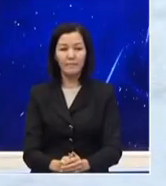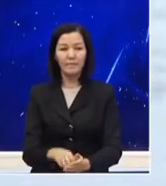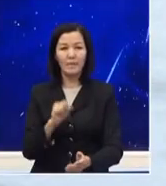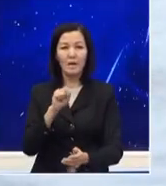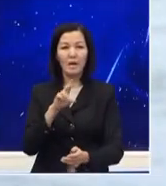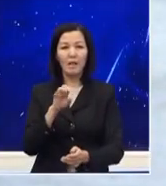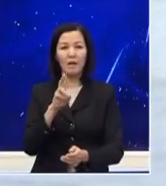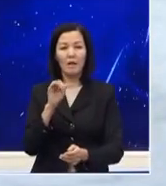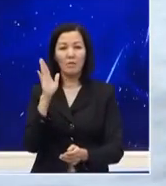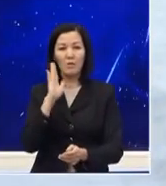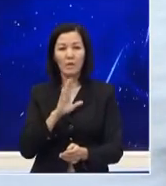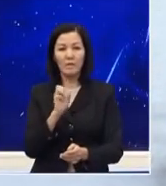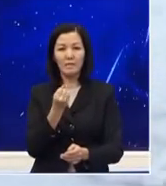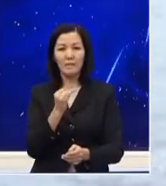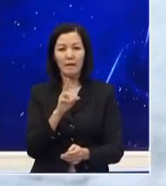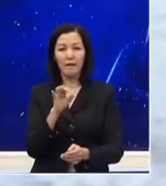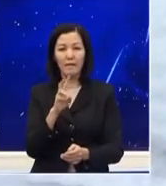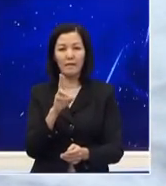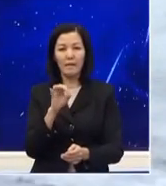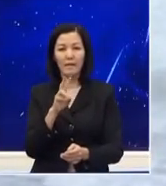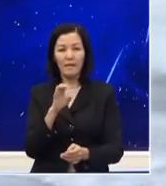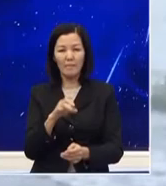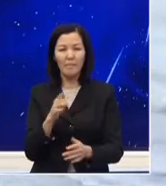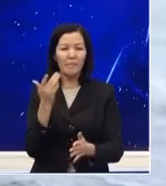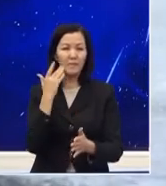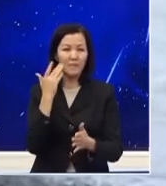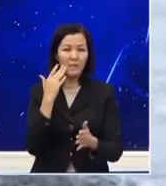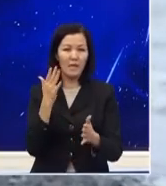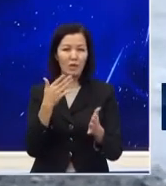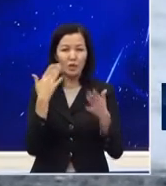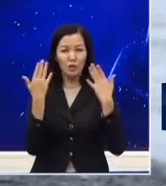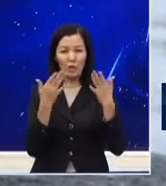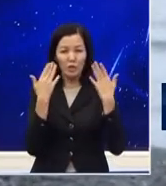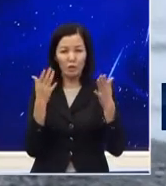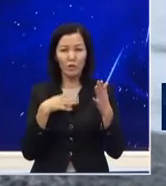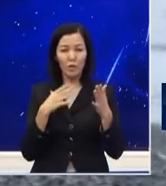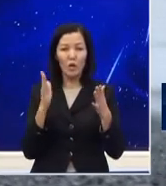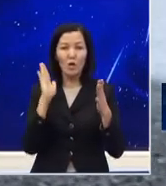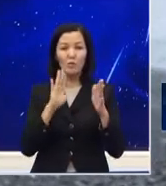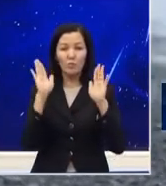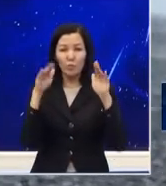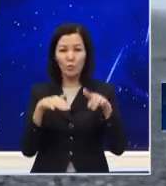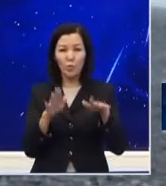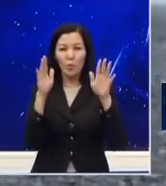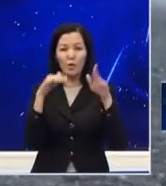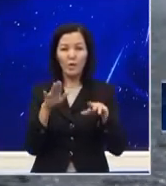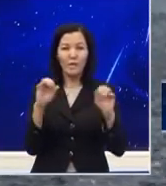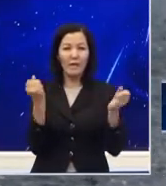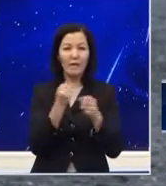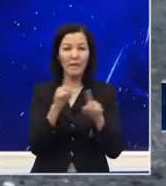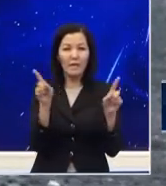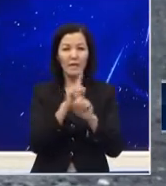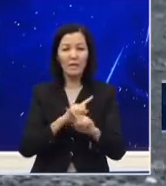Алакөл аймағында сайқан ебі желдері тұрақты. Сондықтан көлдегі толқынның екпіні де ерекше, биіктігі